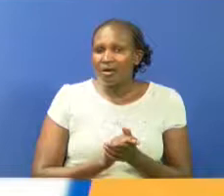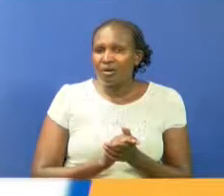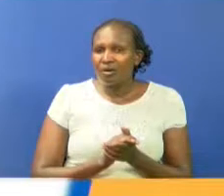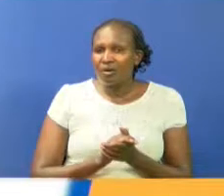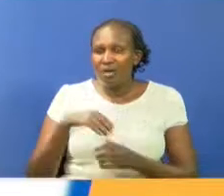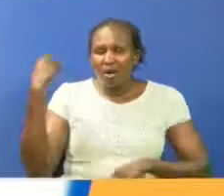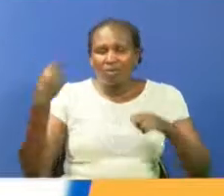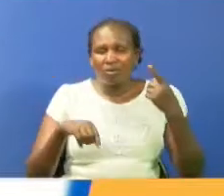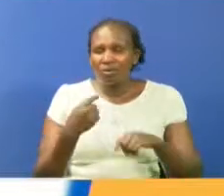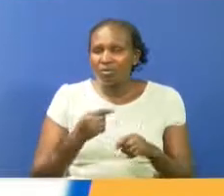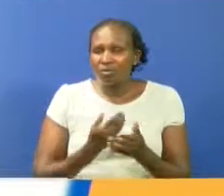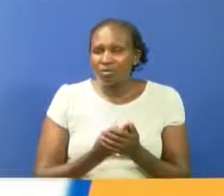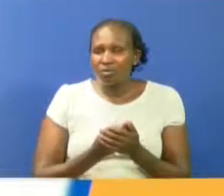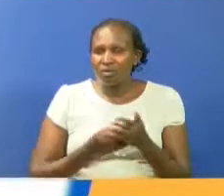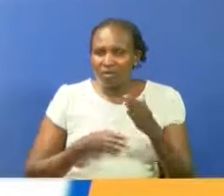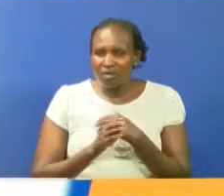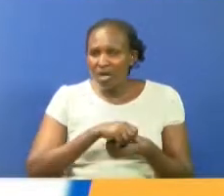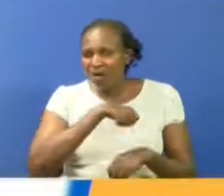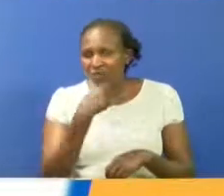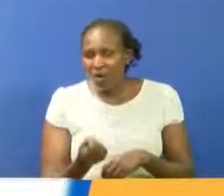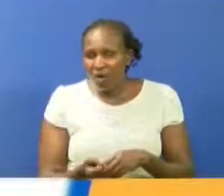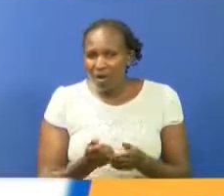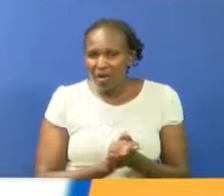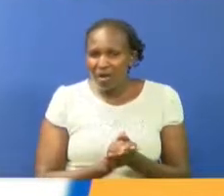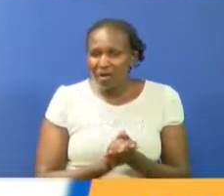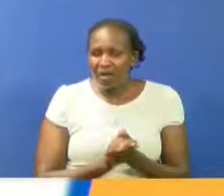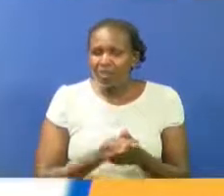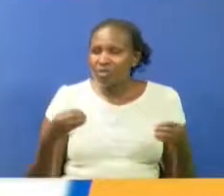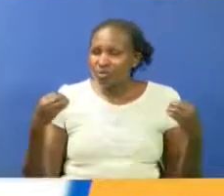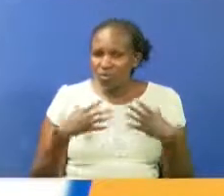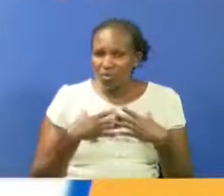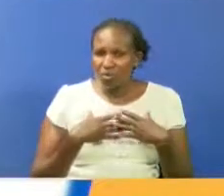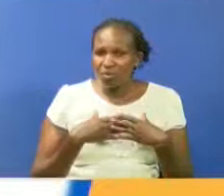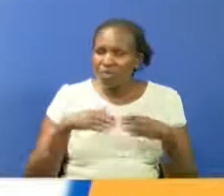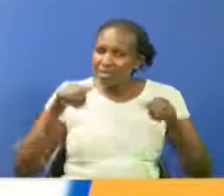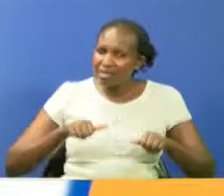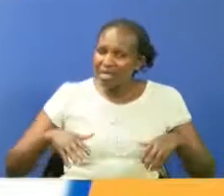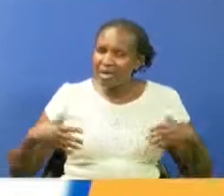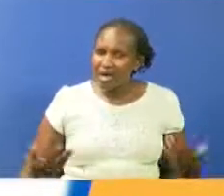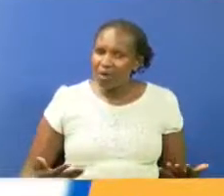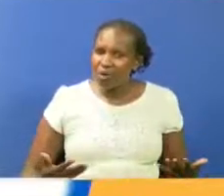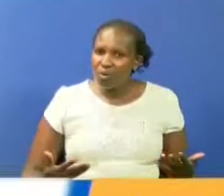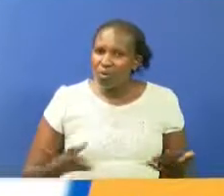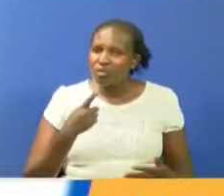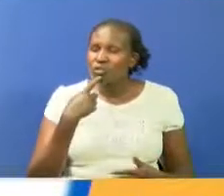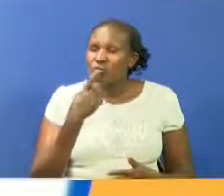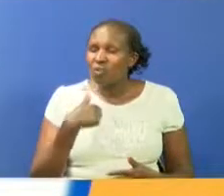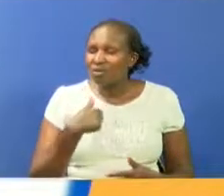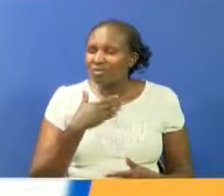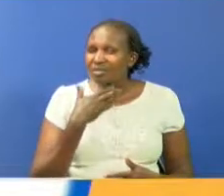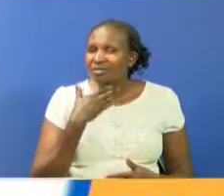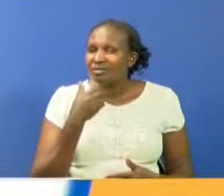na kumpigia chini, na alikuwa ameanguka. Na tunashindwa watakaa na mnakani. Kwa hivyo apili yangu ni